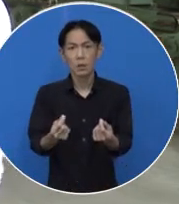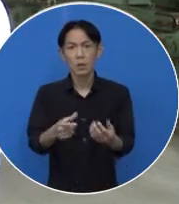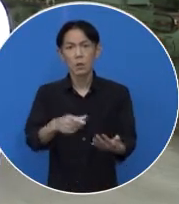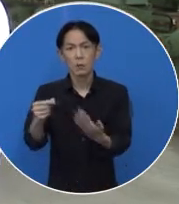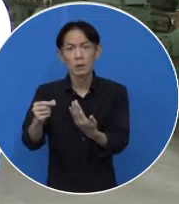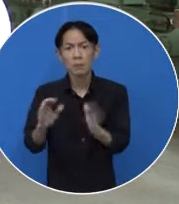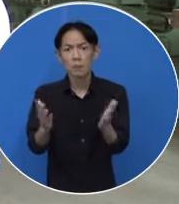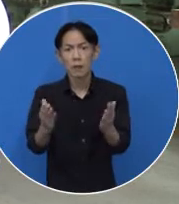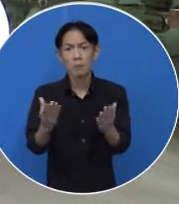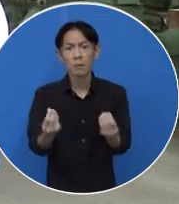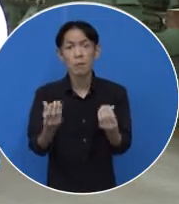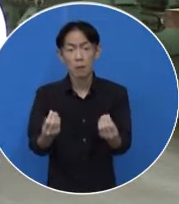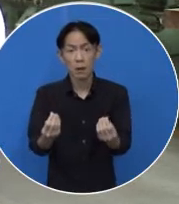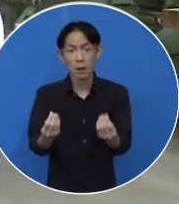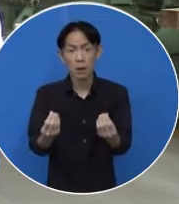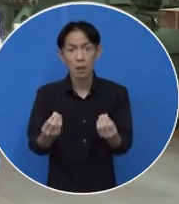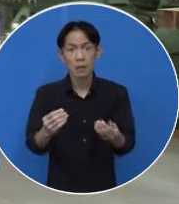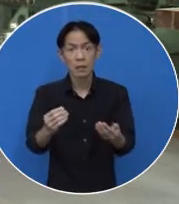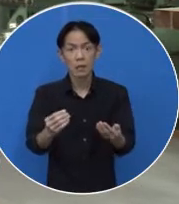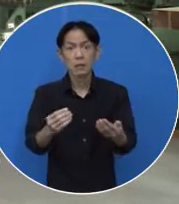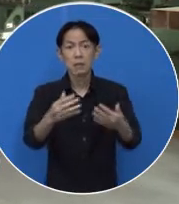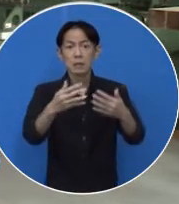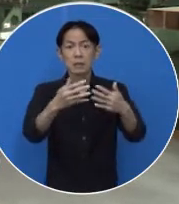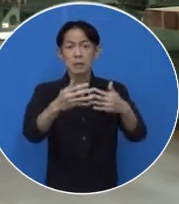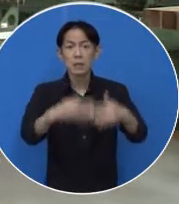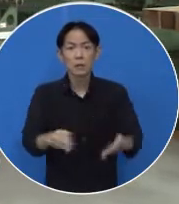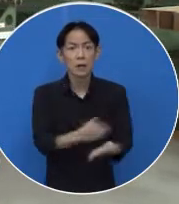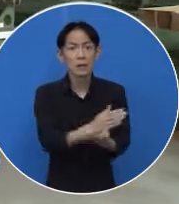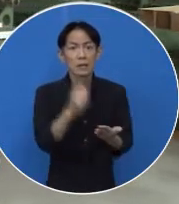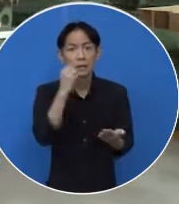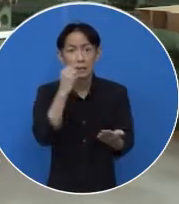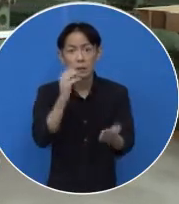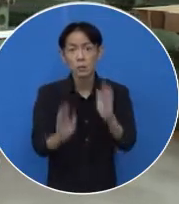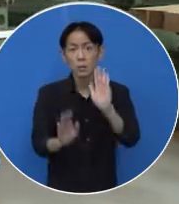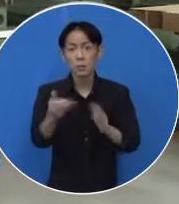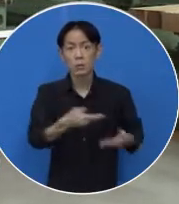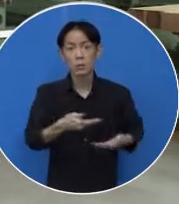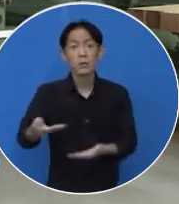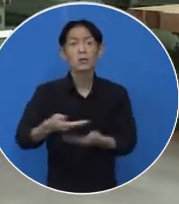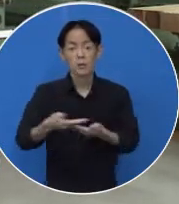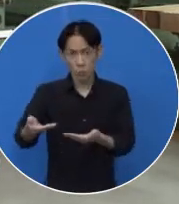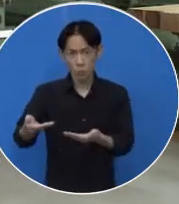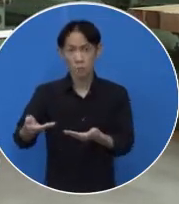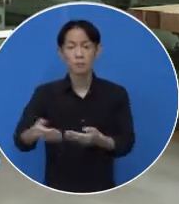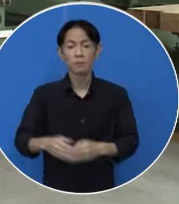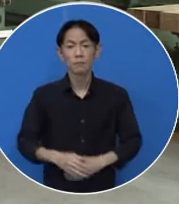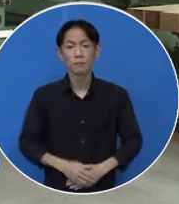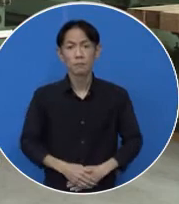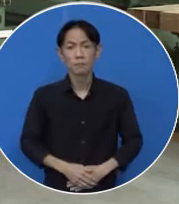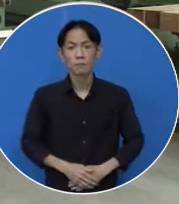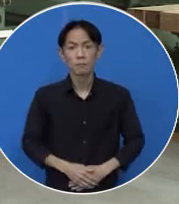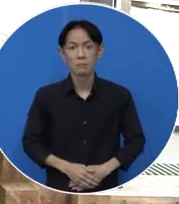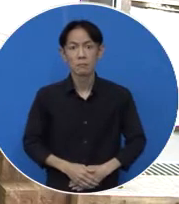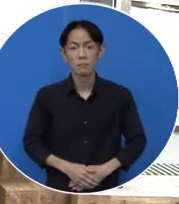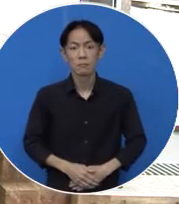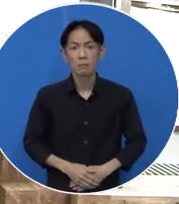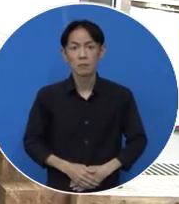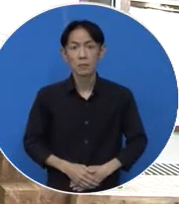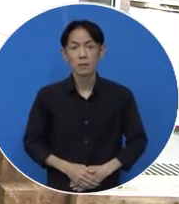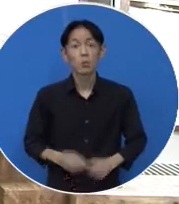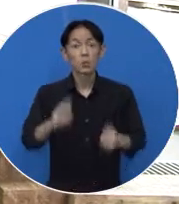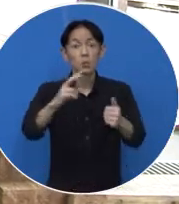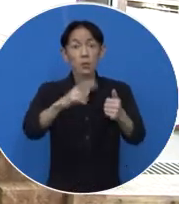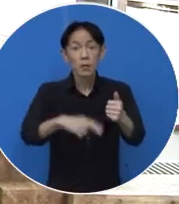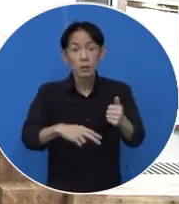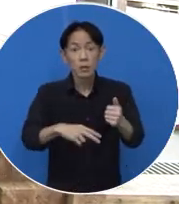無選別の状態で規格が判断できない状態で出荷されているということです。 ジャス